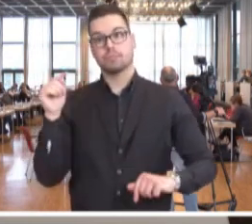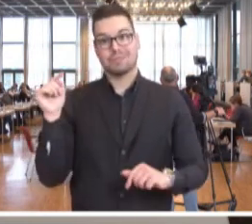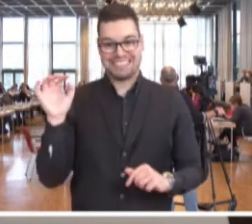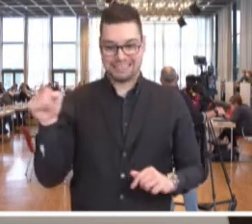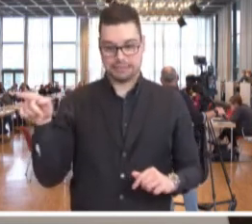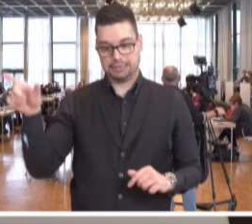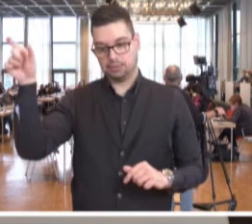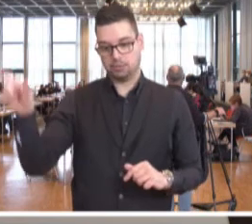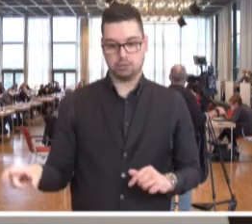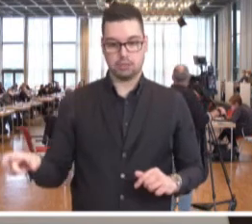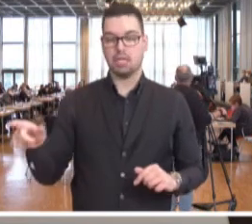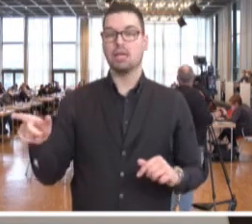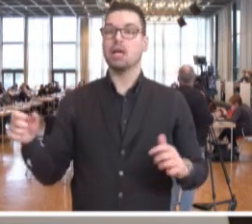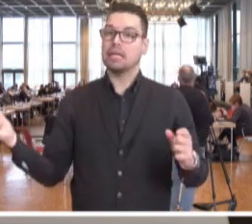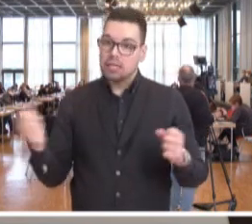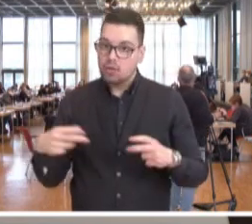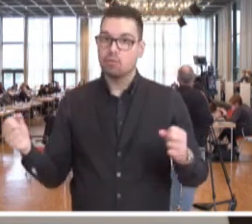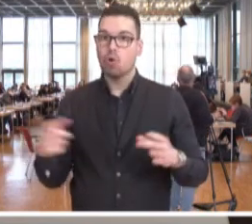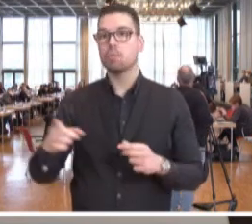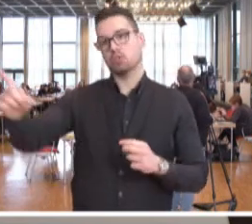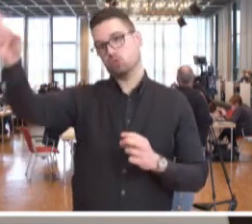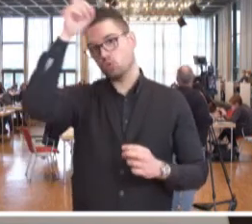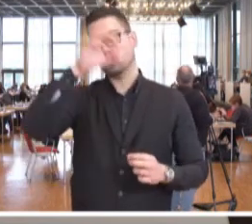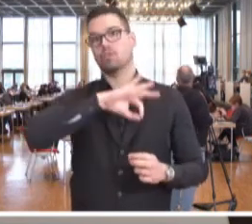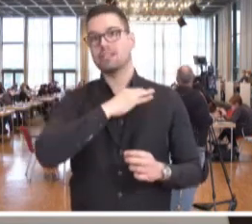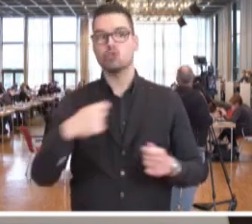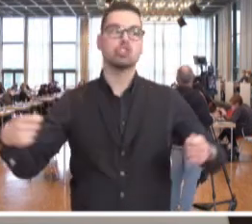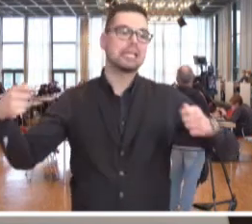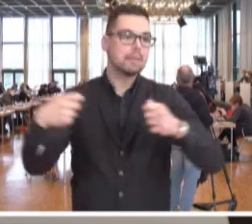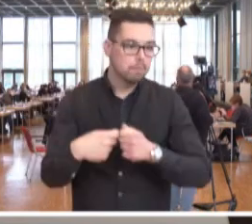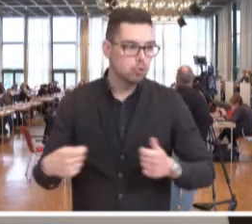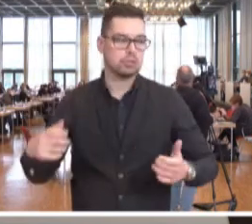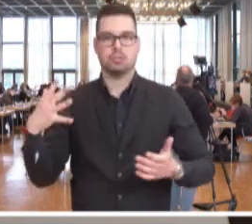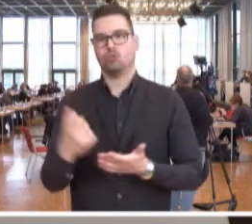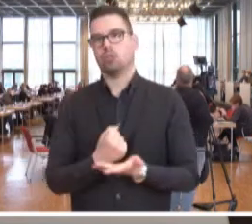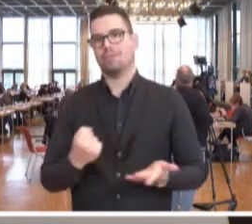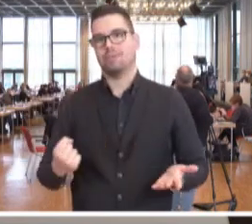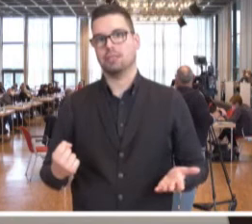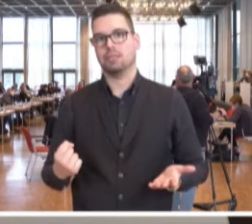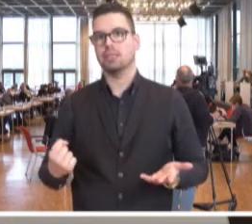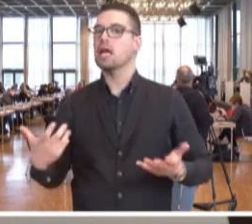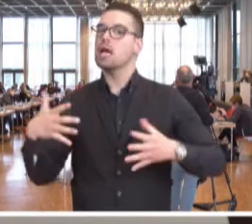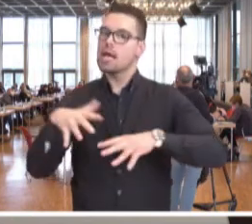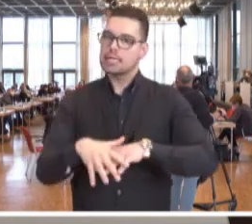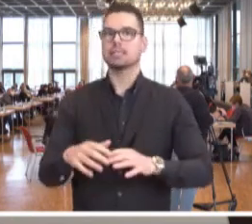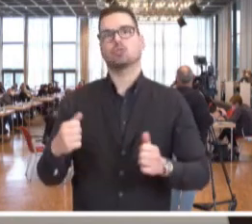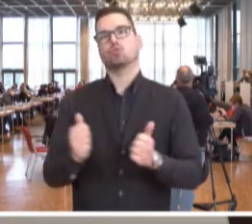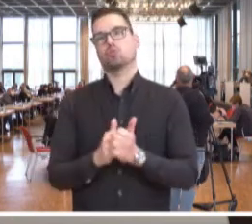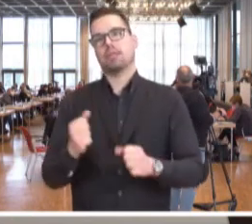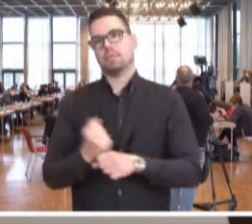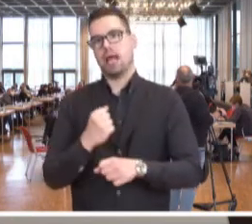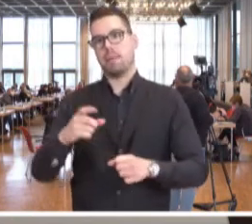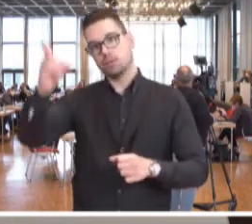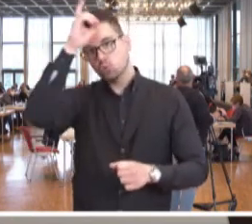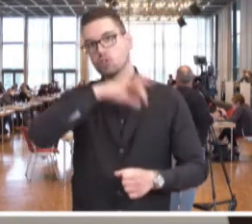dafür geworben hat, einen deutsch-französischen Bund zu schaffen, ein enges Zusammenrücken dieser beiden